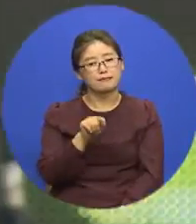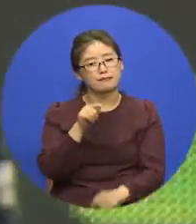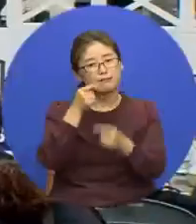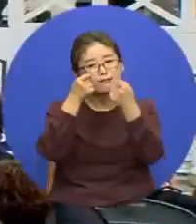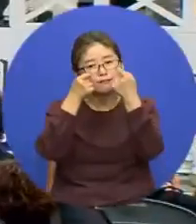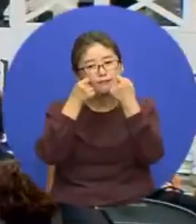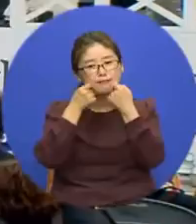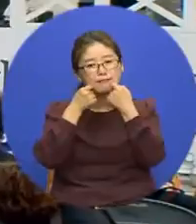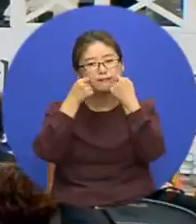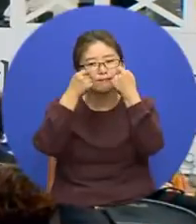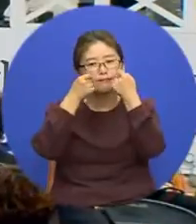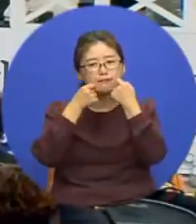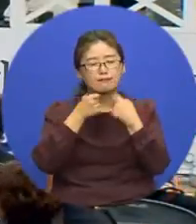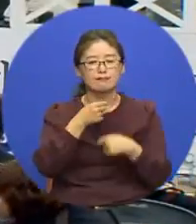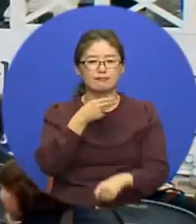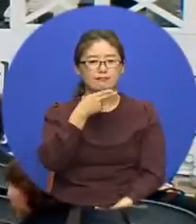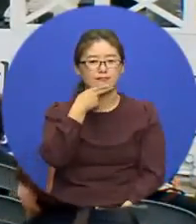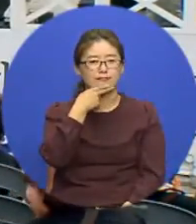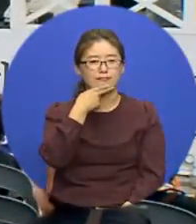눈물이